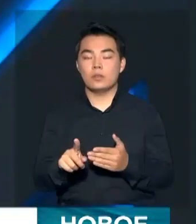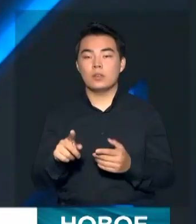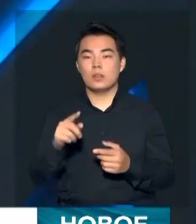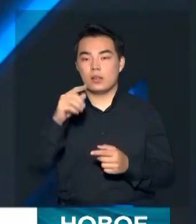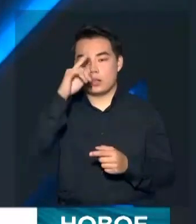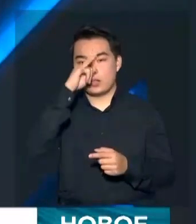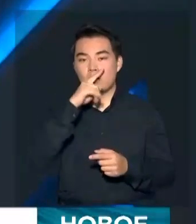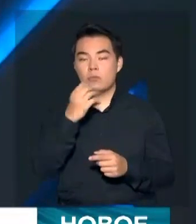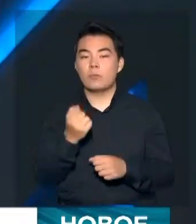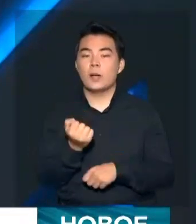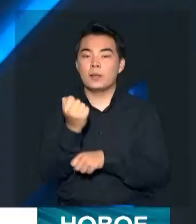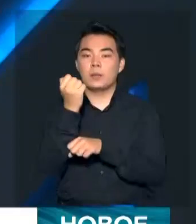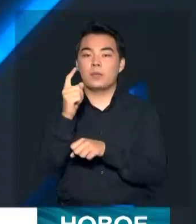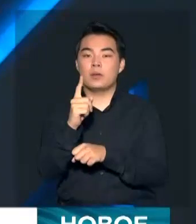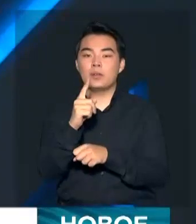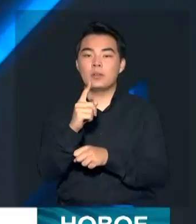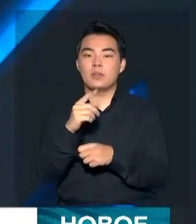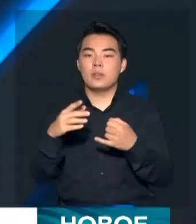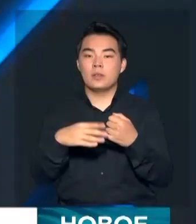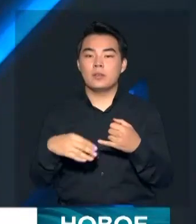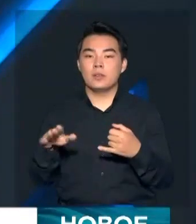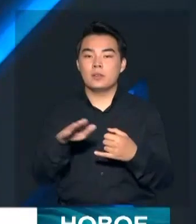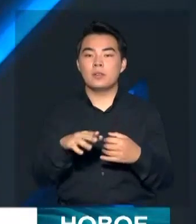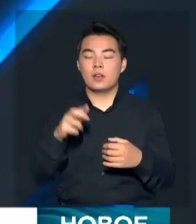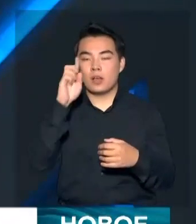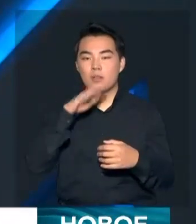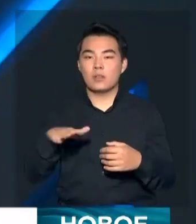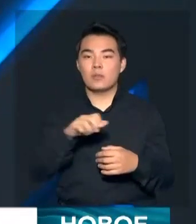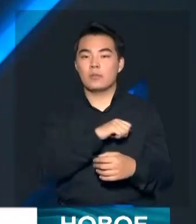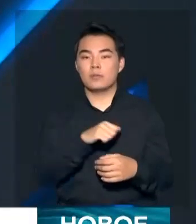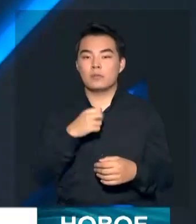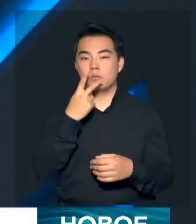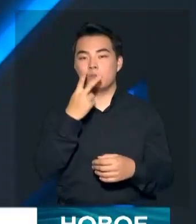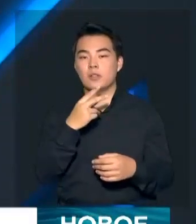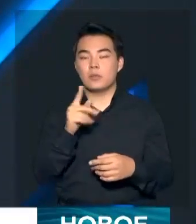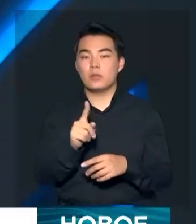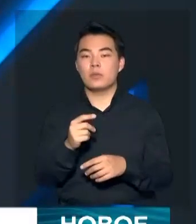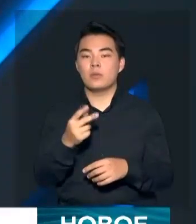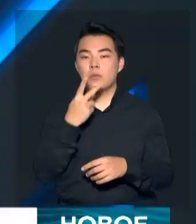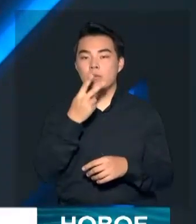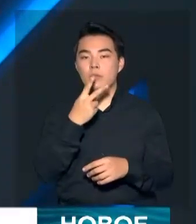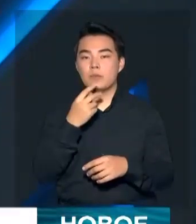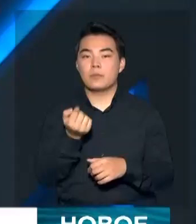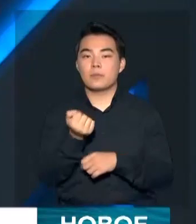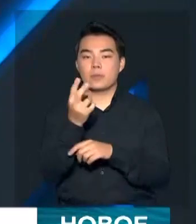Казахстан решительно поддерживает территориальную целостность всех государств и необходимым, да, считать неуклонное